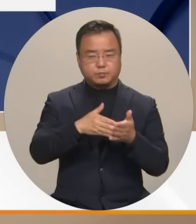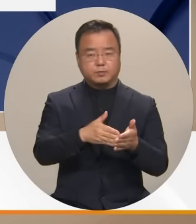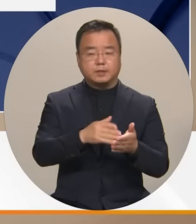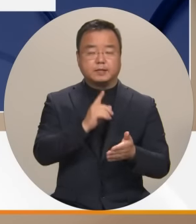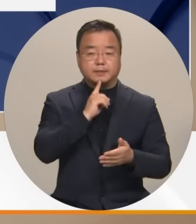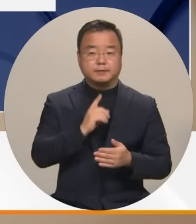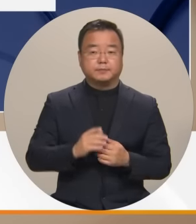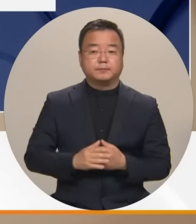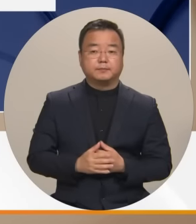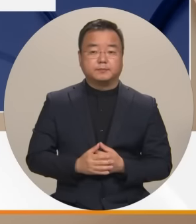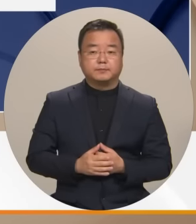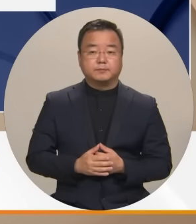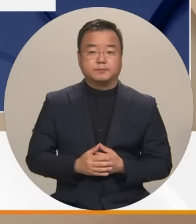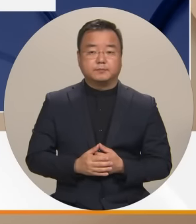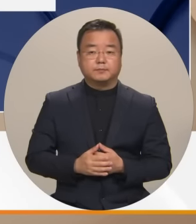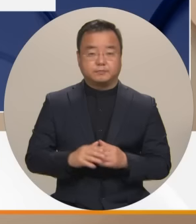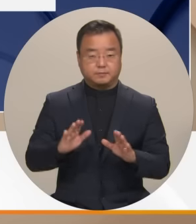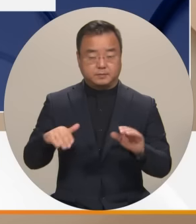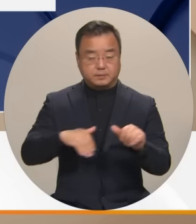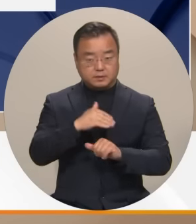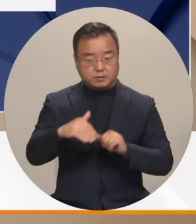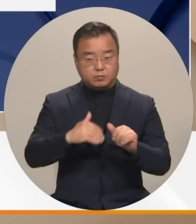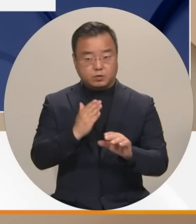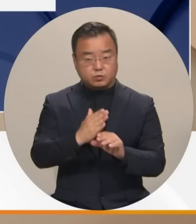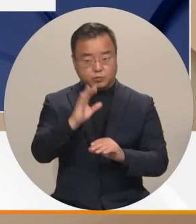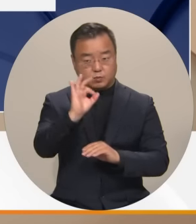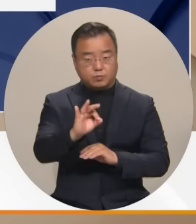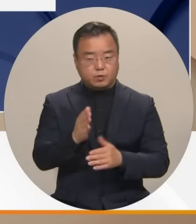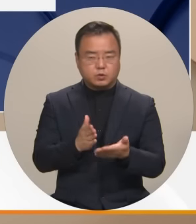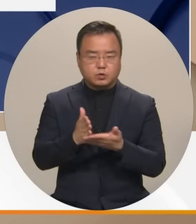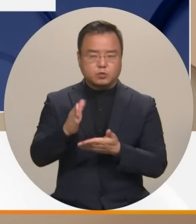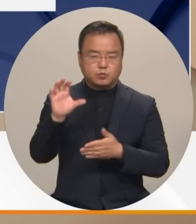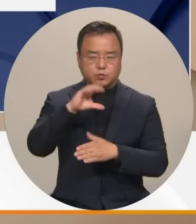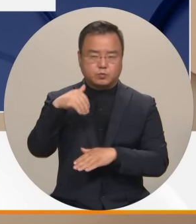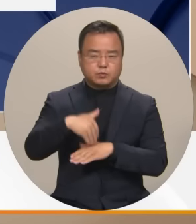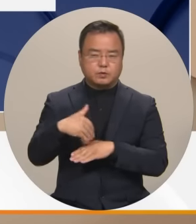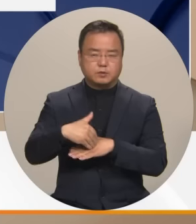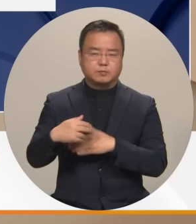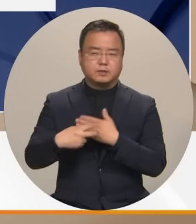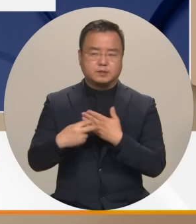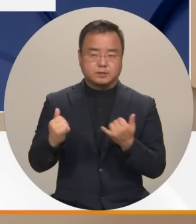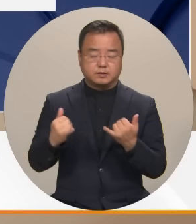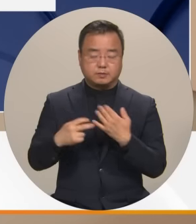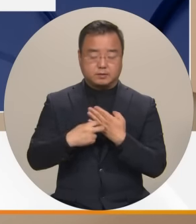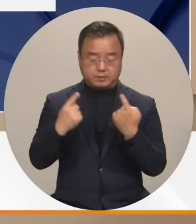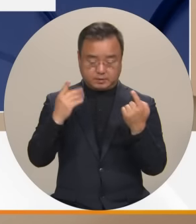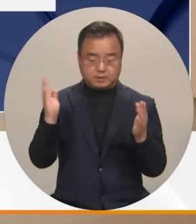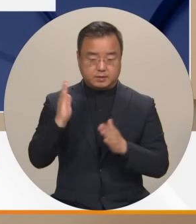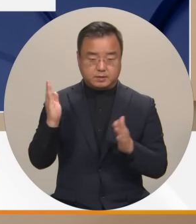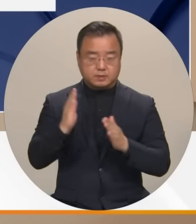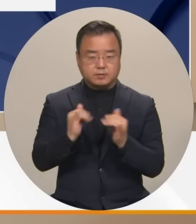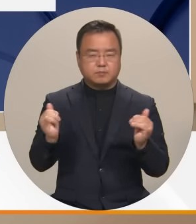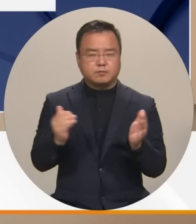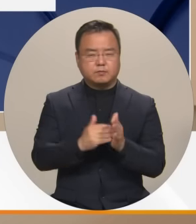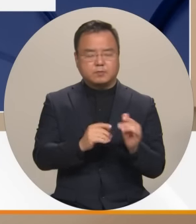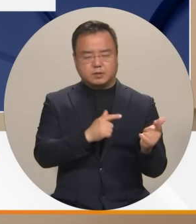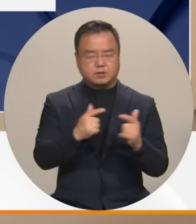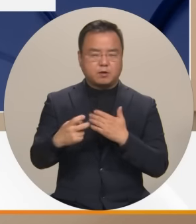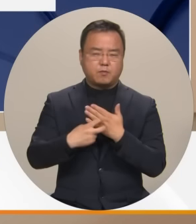신청을 제기했습니다 어 현재 상황을 보면 전공의들과 의대생 어 여전히 병원과 학교의 복귀를 거부하고